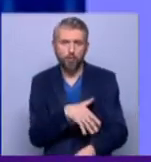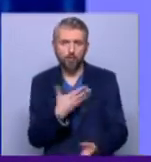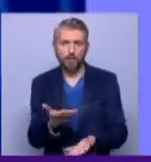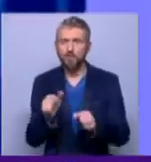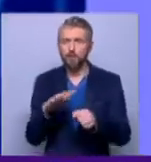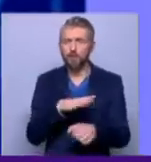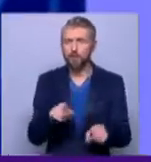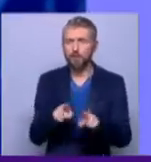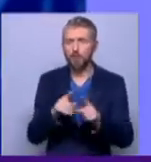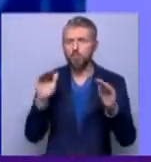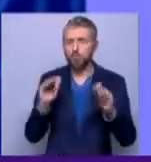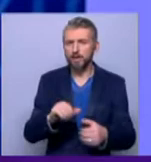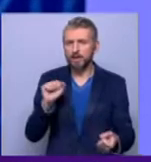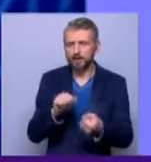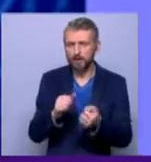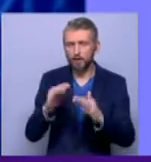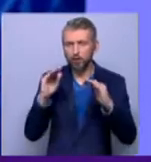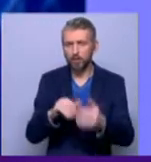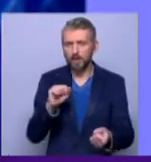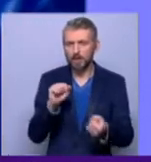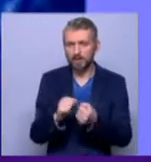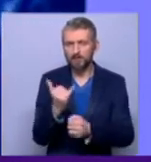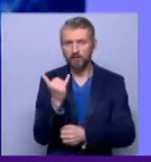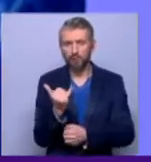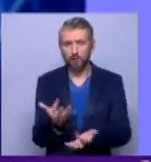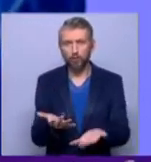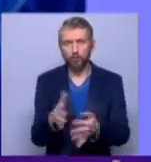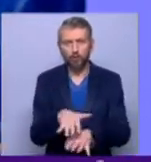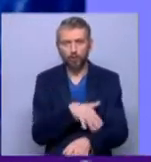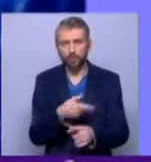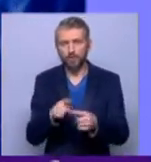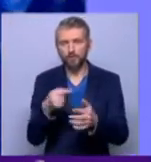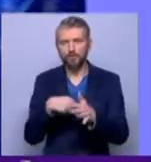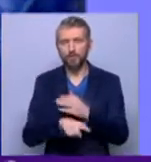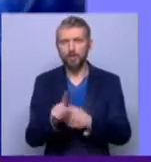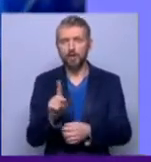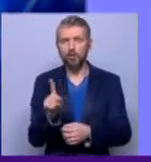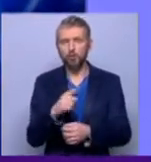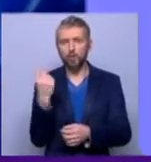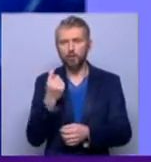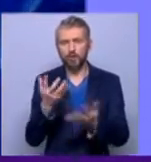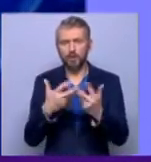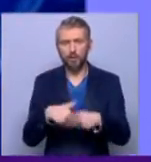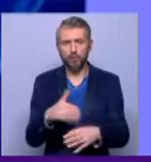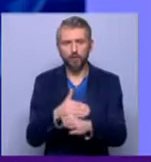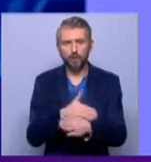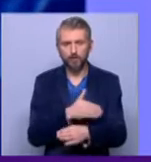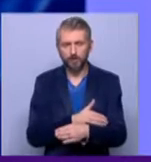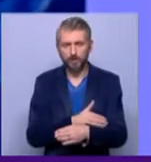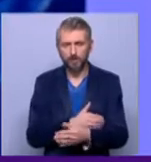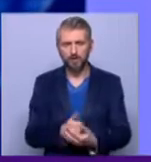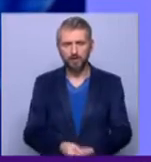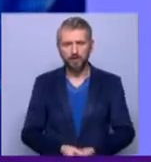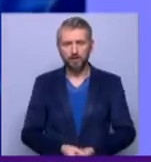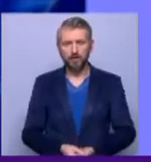Може бути таке, що падає тиск, але якщо падає тиск і чайник кипить довше, це тоді означає, що лічильник рахує повільніше. Тому